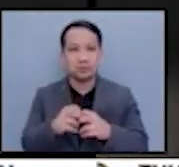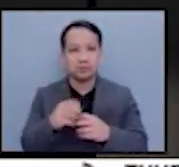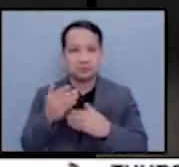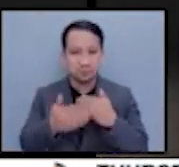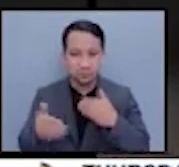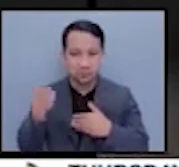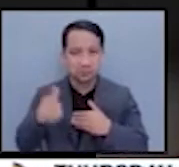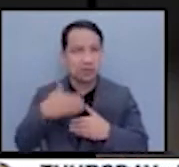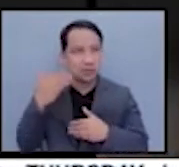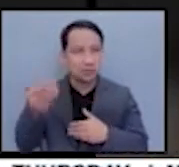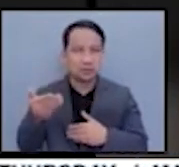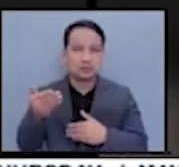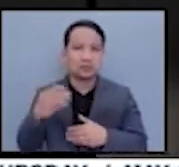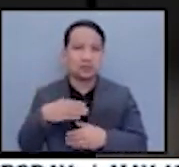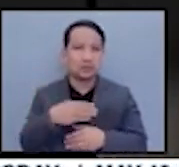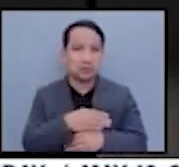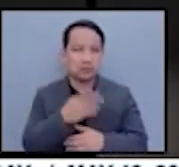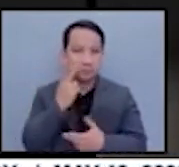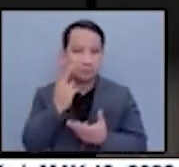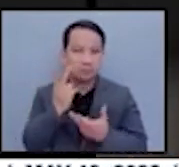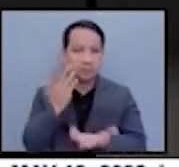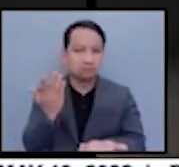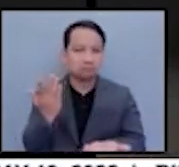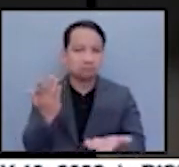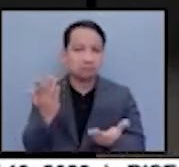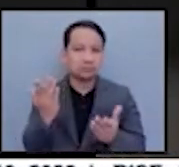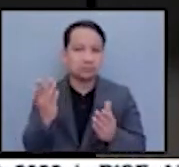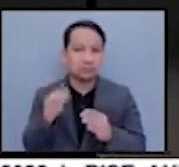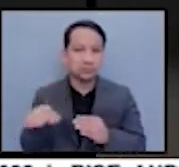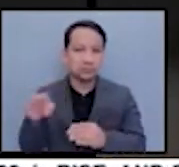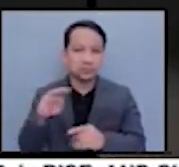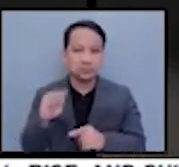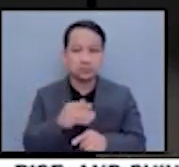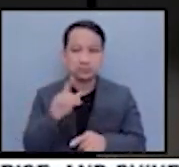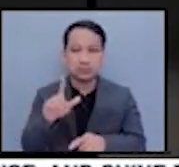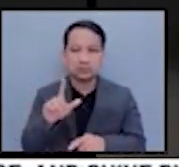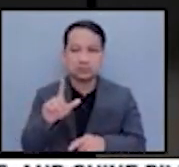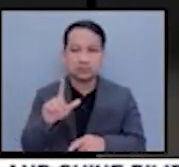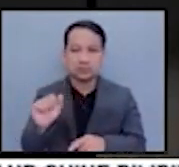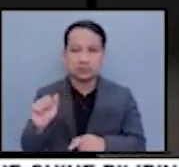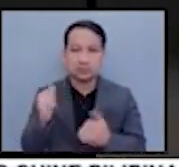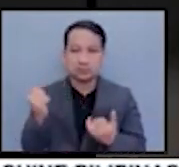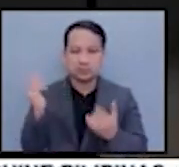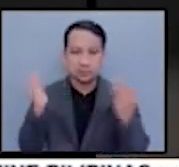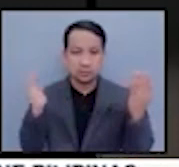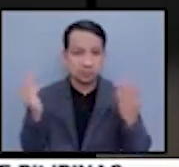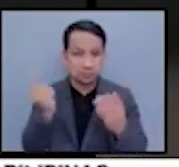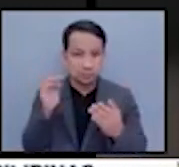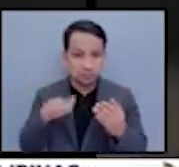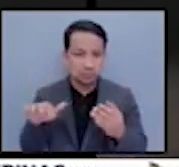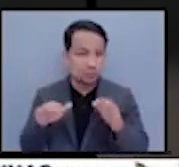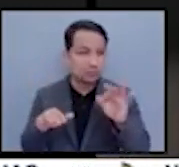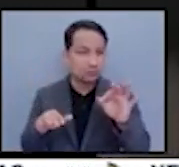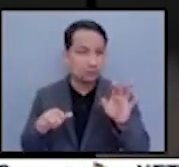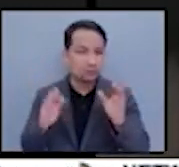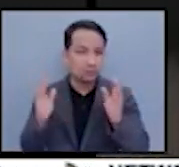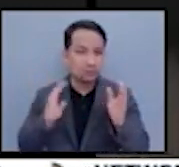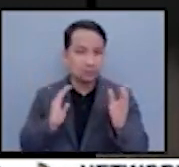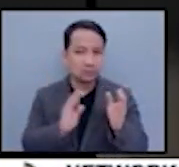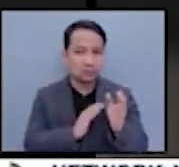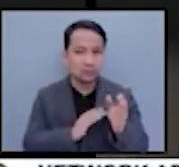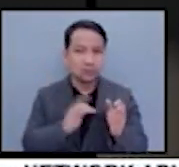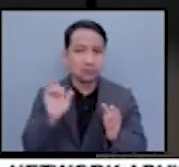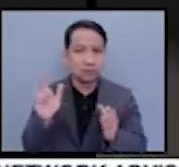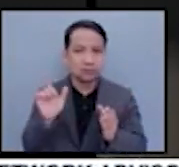we're expecting that Majority Leader Romualdez will serve not only in the 19th Congress but even in the 20th